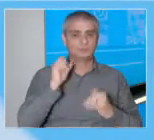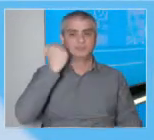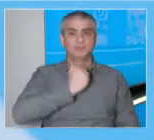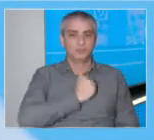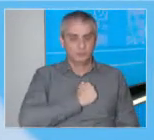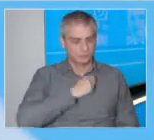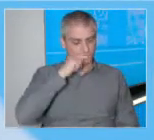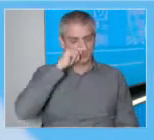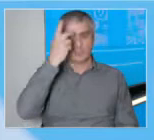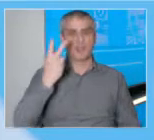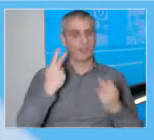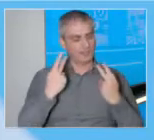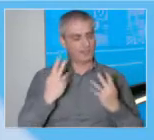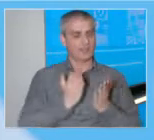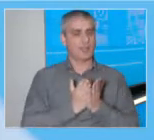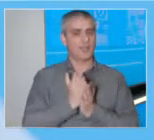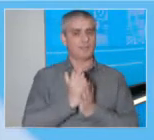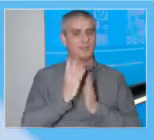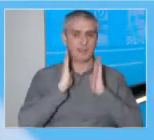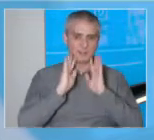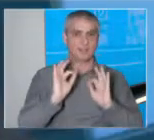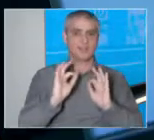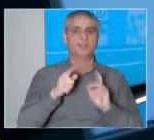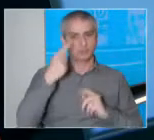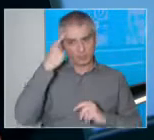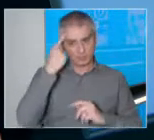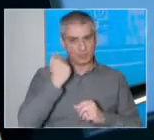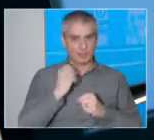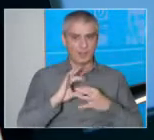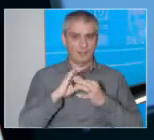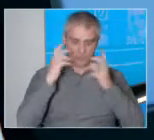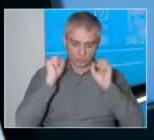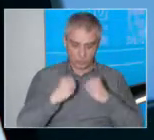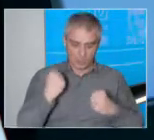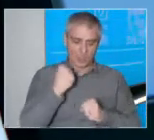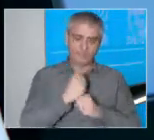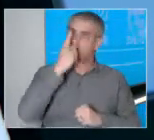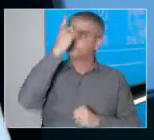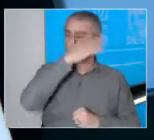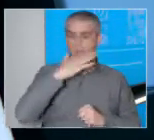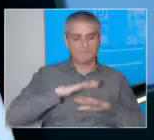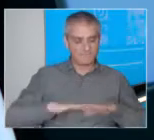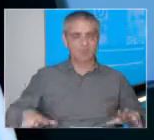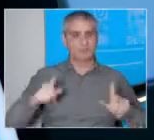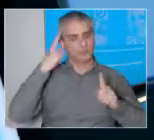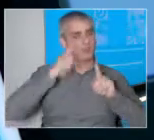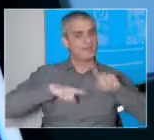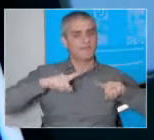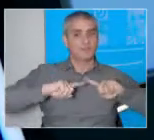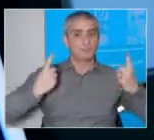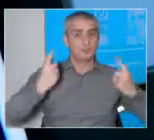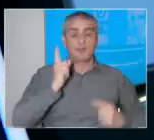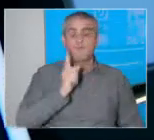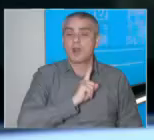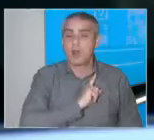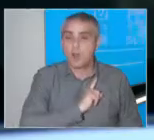דתית, זקופת קומה, ערכית, אמינה, אידיאלית, כן, כזאת שיודעת לחבר תורה ועבודה, שמיים וארץ, יודעת להכיל גוונים שונים, אבל בשום